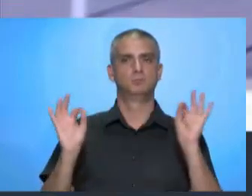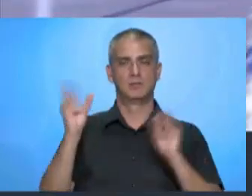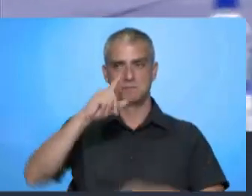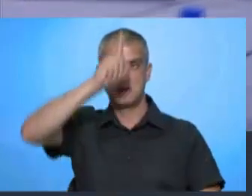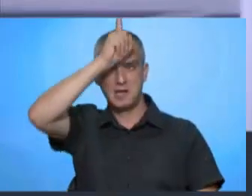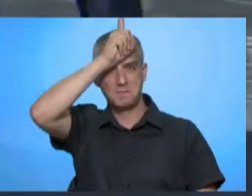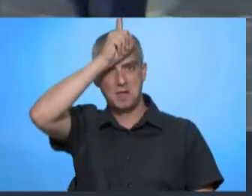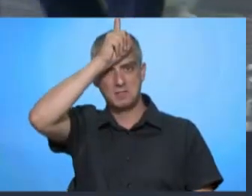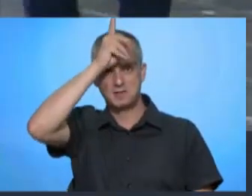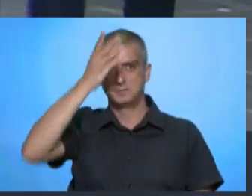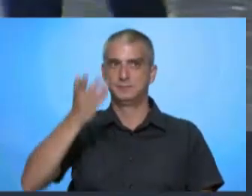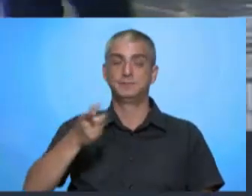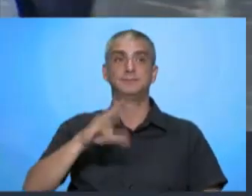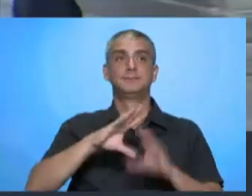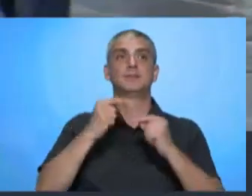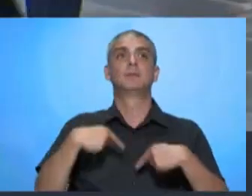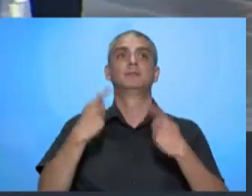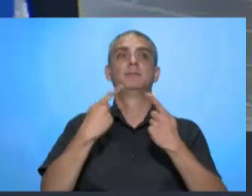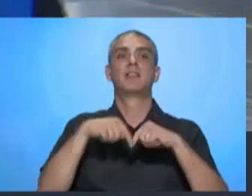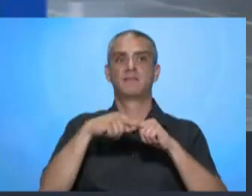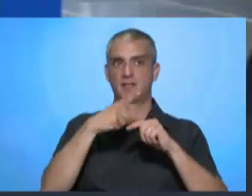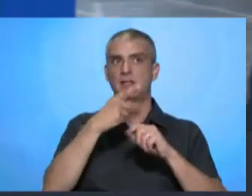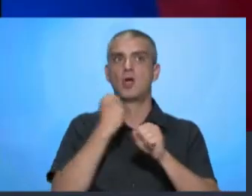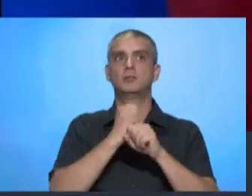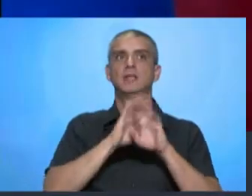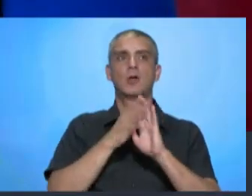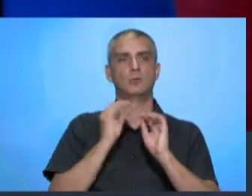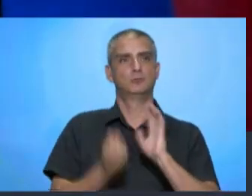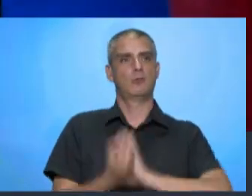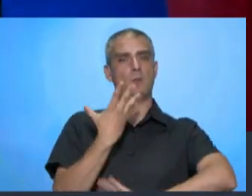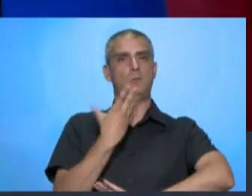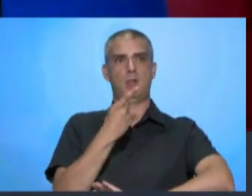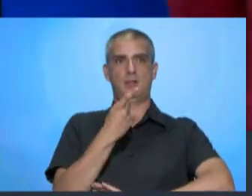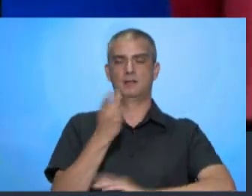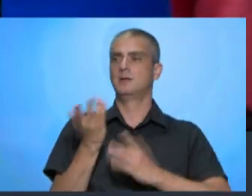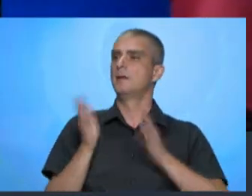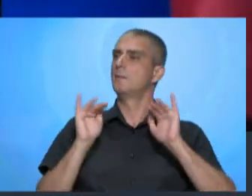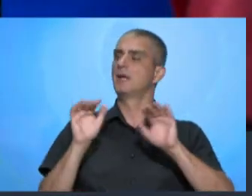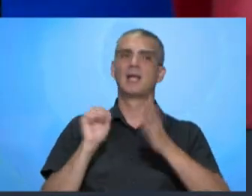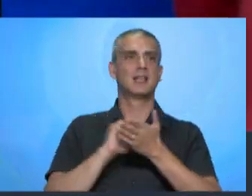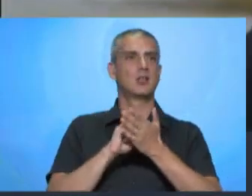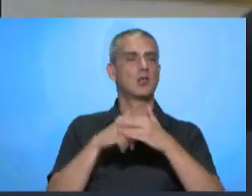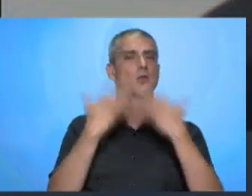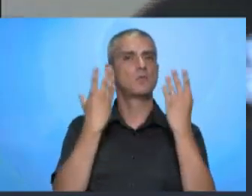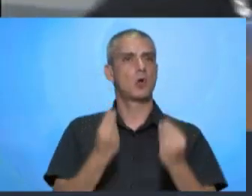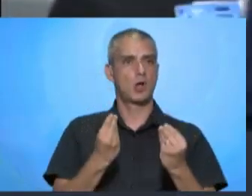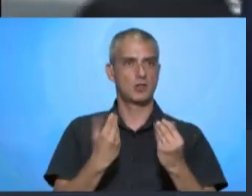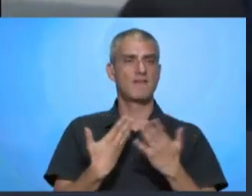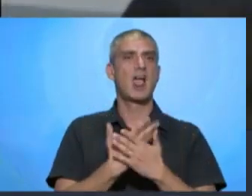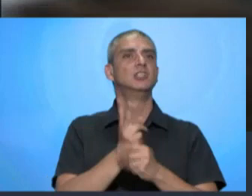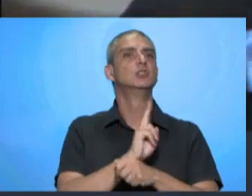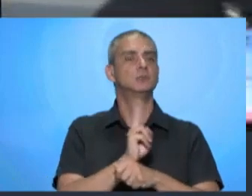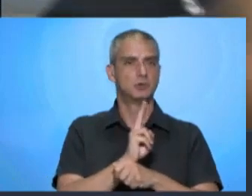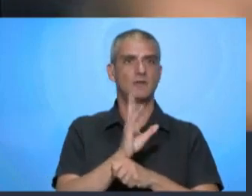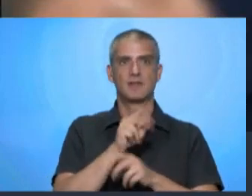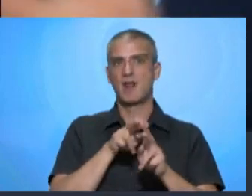with Germany. ובכלל, במהלך הוועידה, טראמפ עושה הכל כדי לבלוט. בירך את העיתונאים בברכת בוקר טוב לחדשות המזויפות, והלך